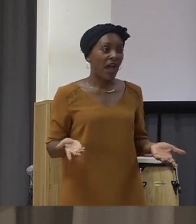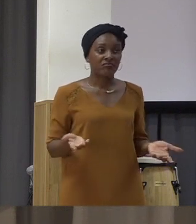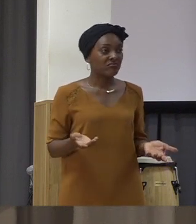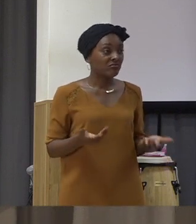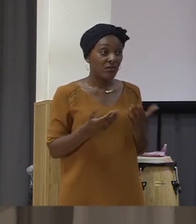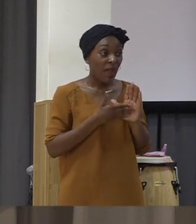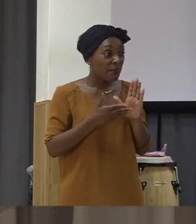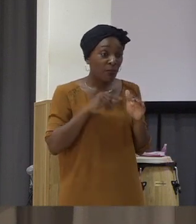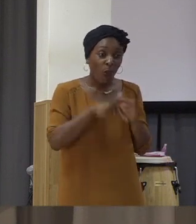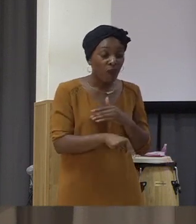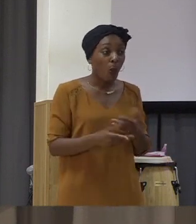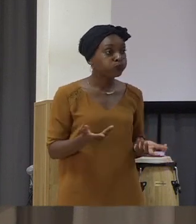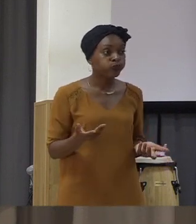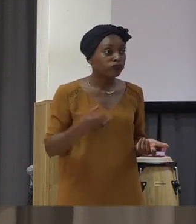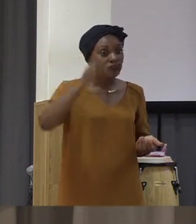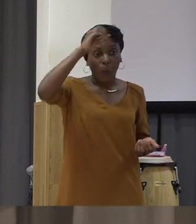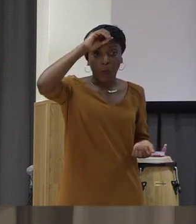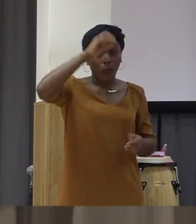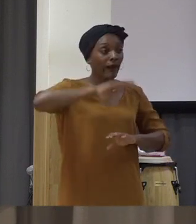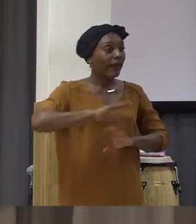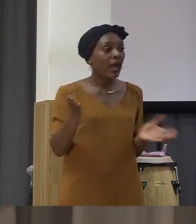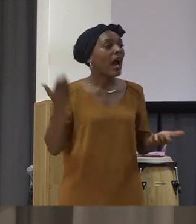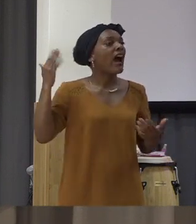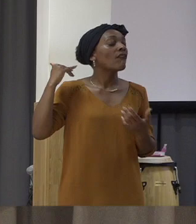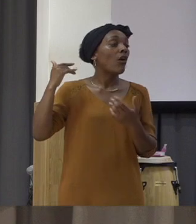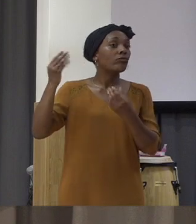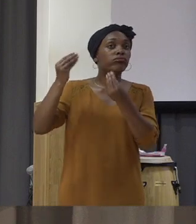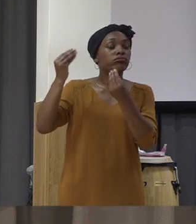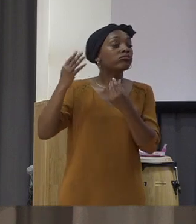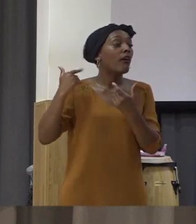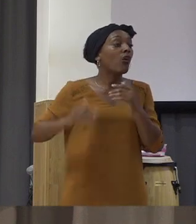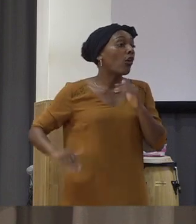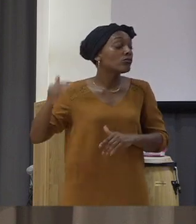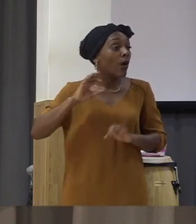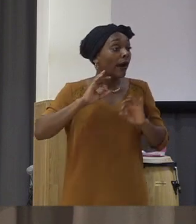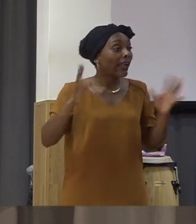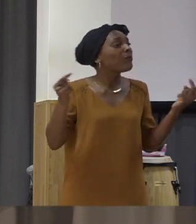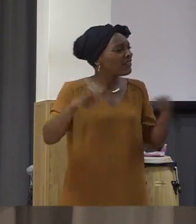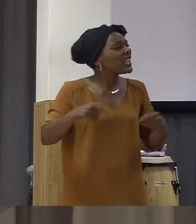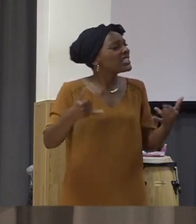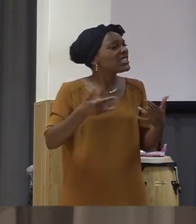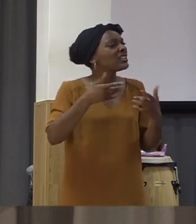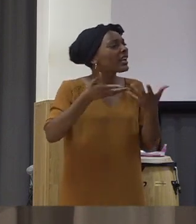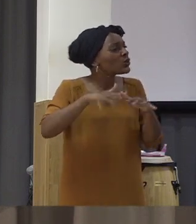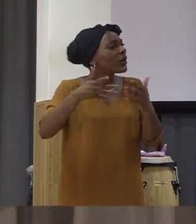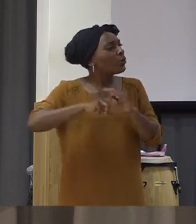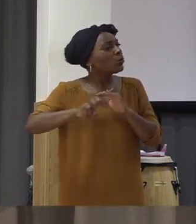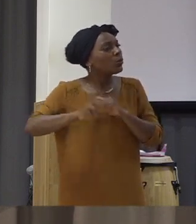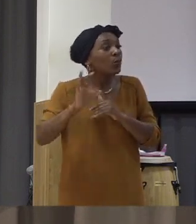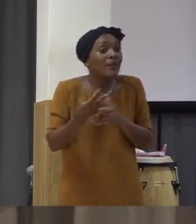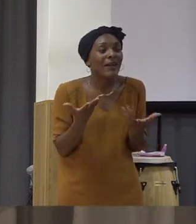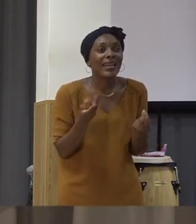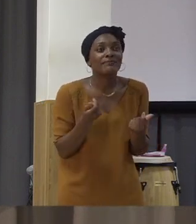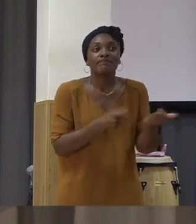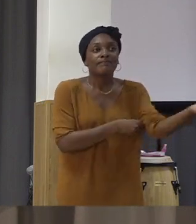rien. J'avais aucune culture biblique. Alors je venais à des réunions, j'entendais parler, j'entendais des messages, mais sur les sujets qui étaient abordés. Mais il